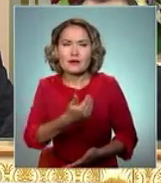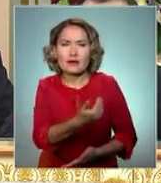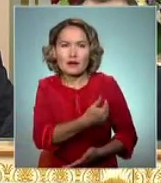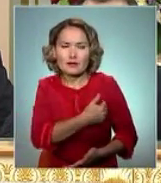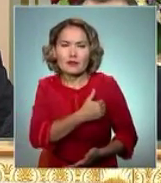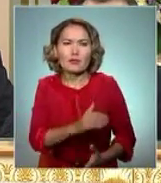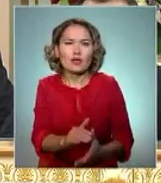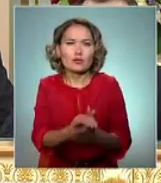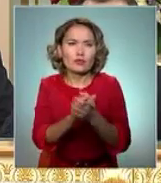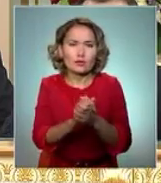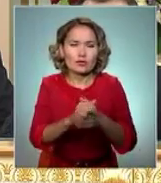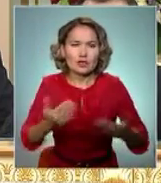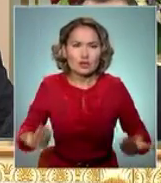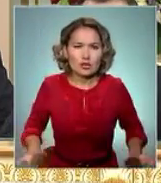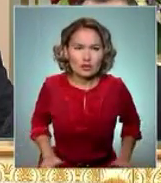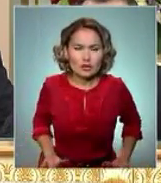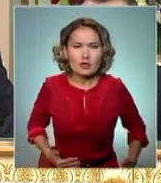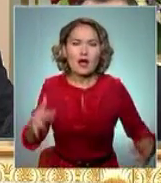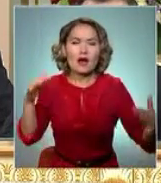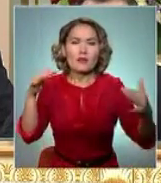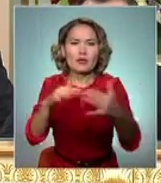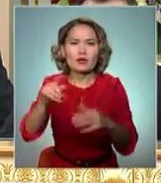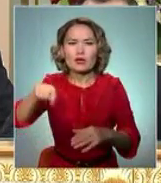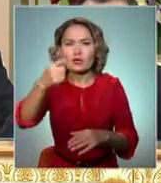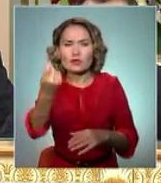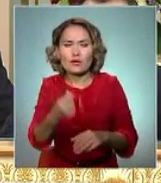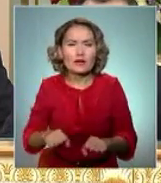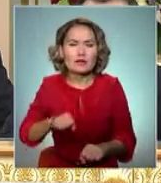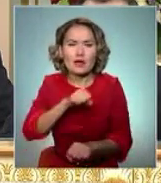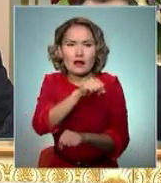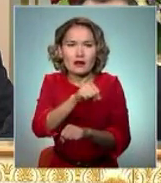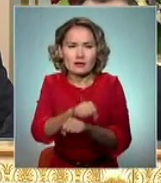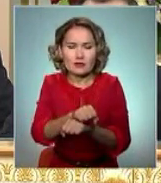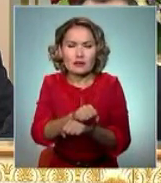тұрған елдеріміз. Террористік, экстремистік